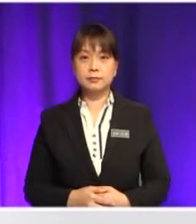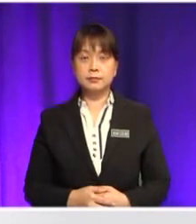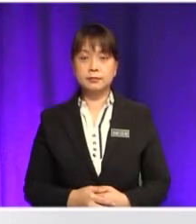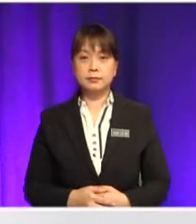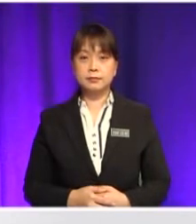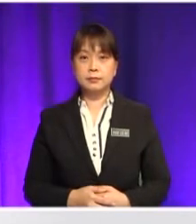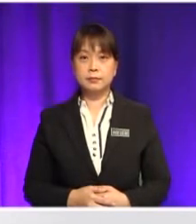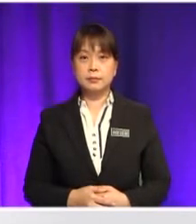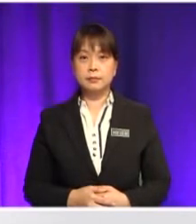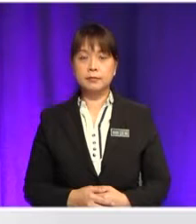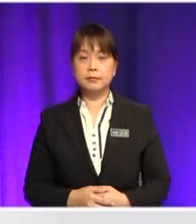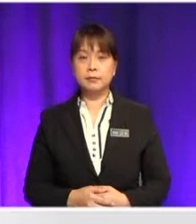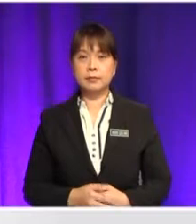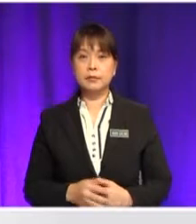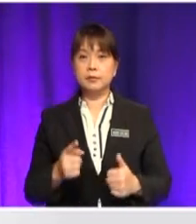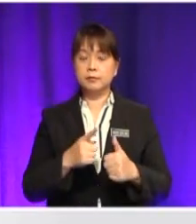yang pertama